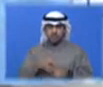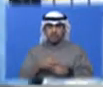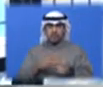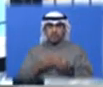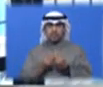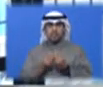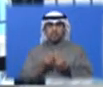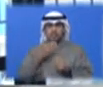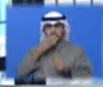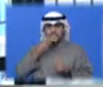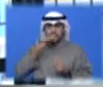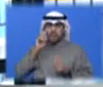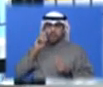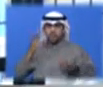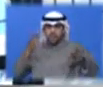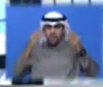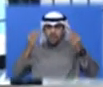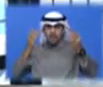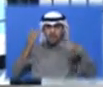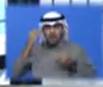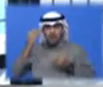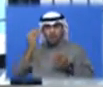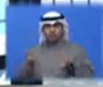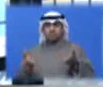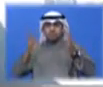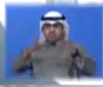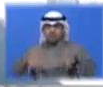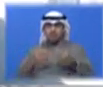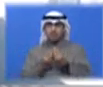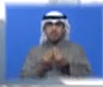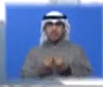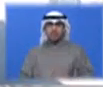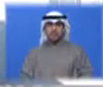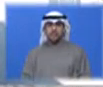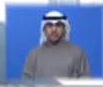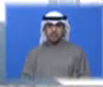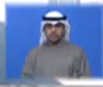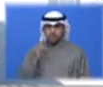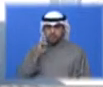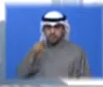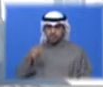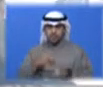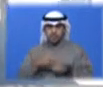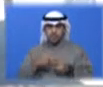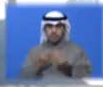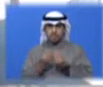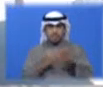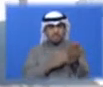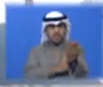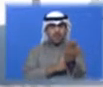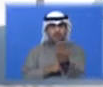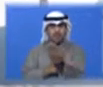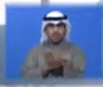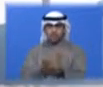الله، فنتمنى التعليم يكون عالي شوي يعني زيادة. بشكل عام المناهج